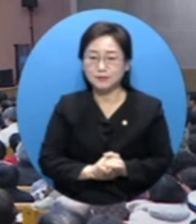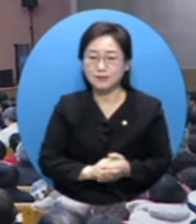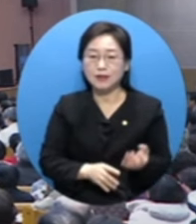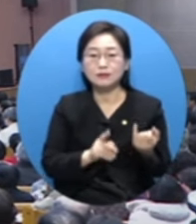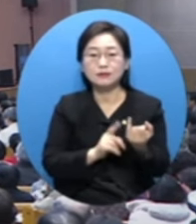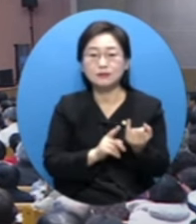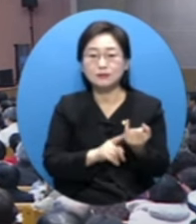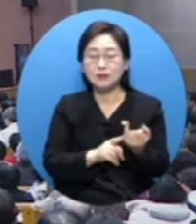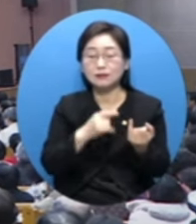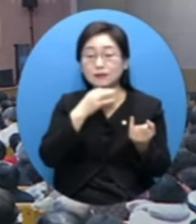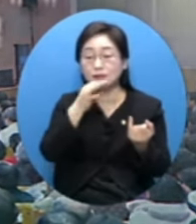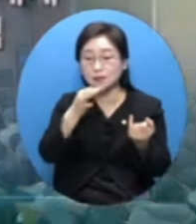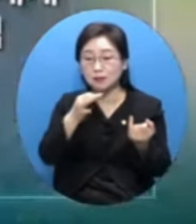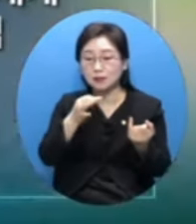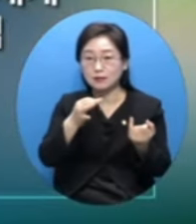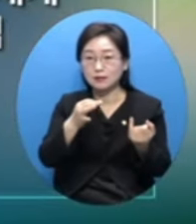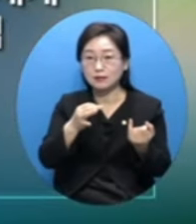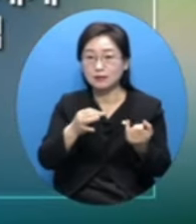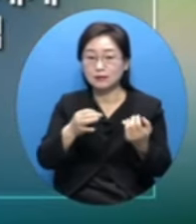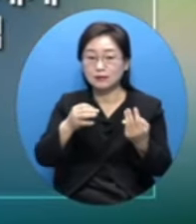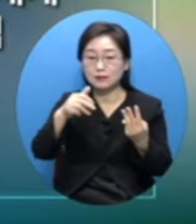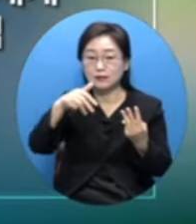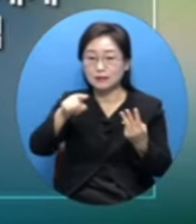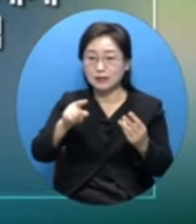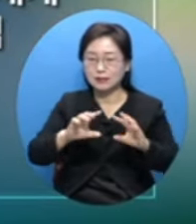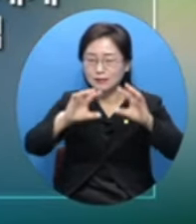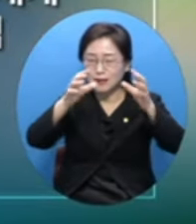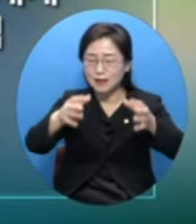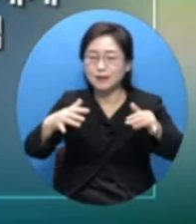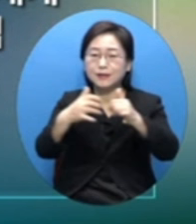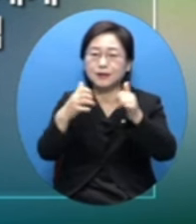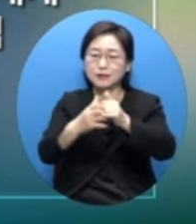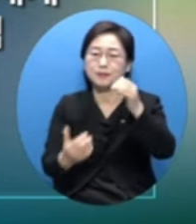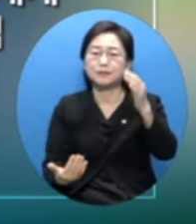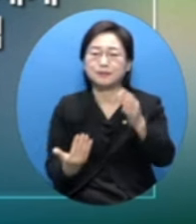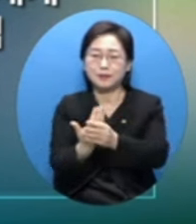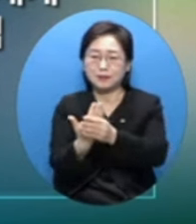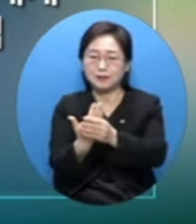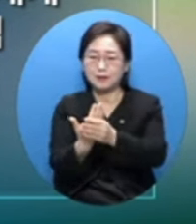10살 때 제2차 세계대전이 일어나고